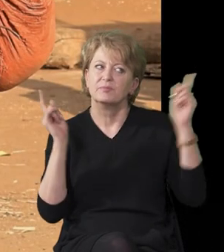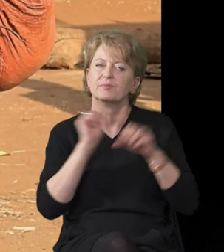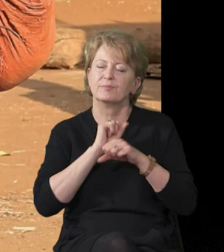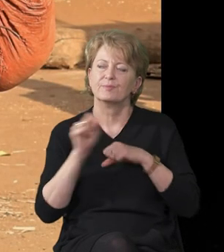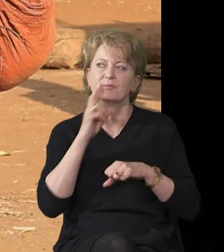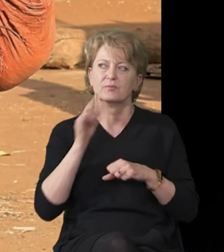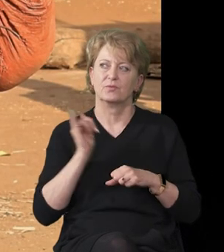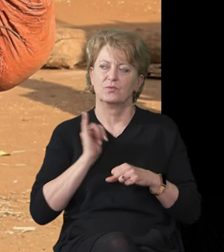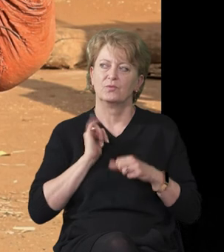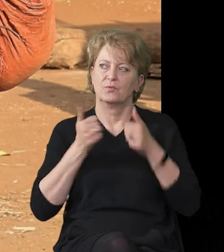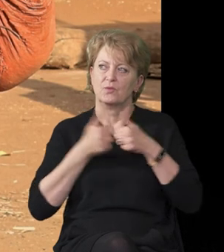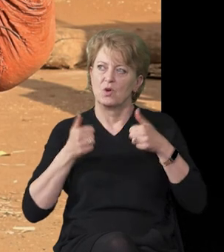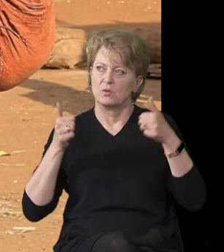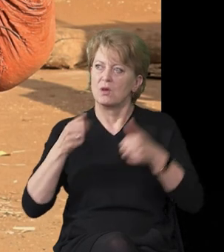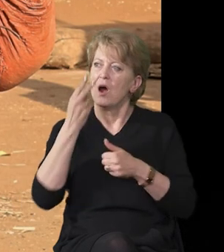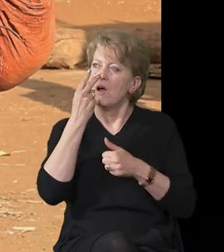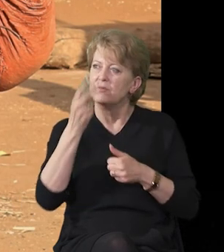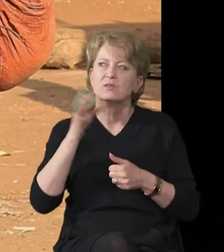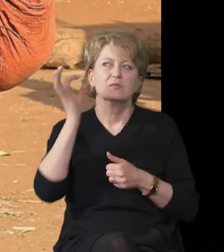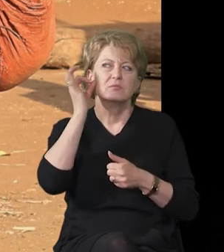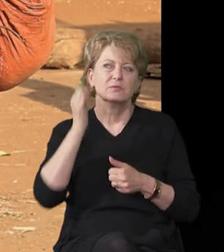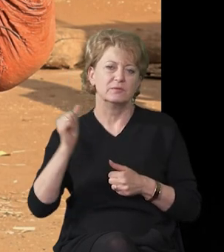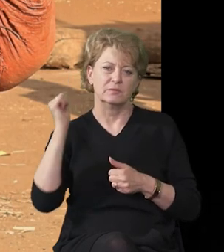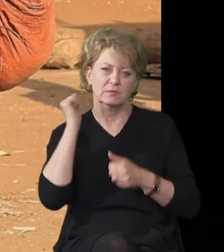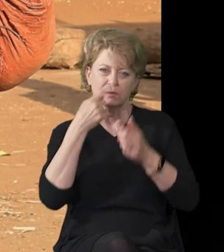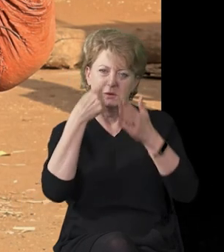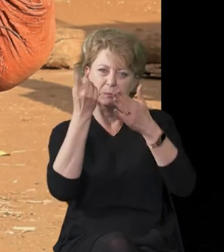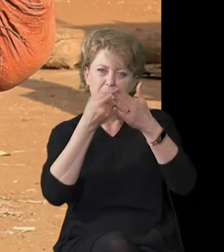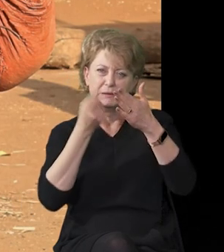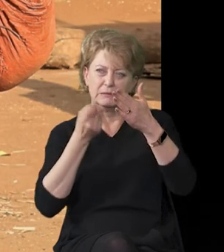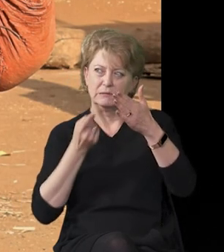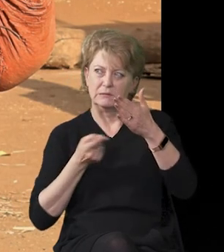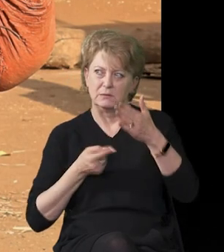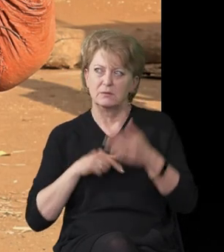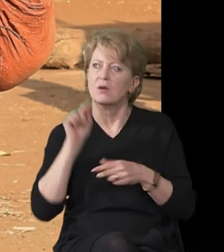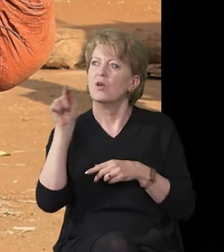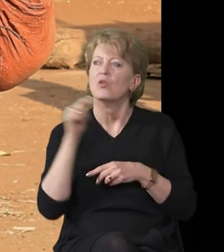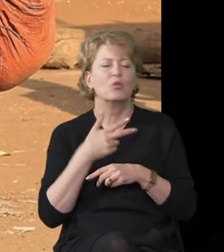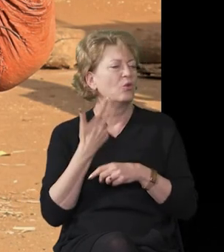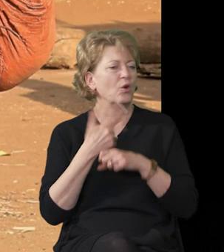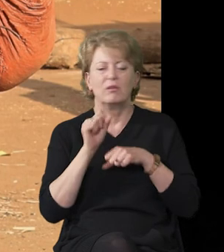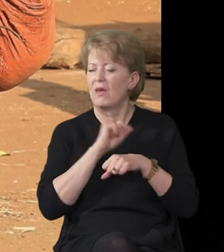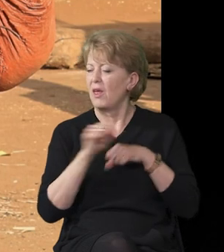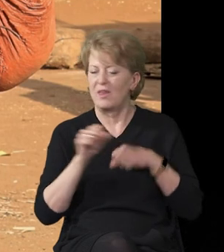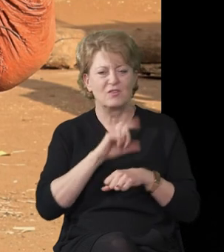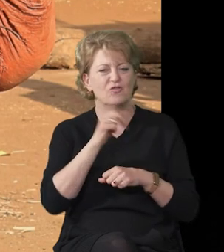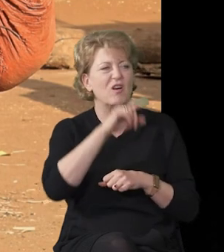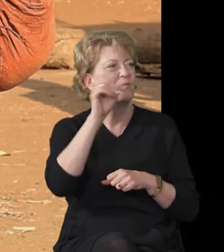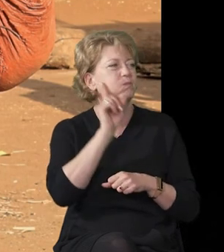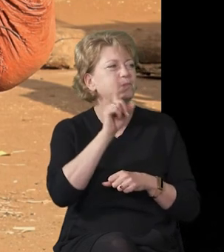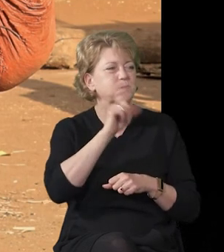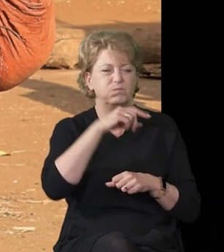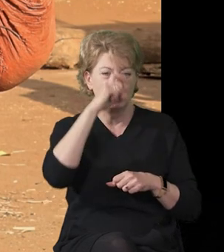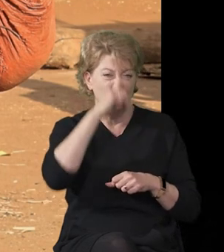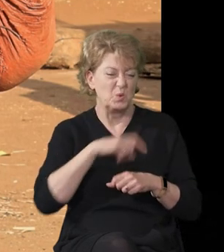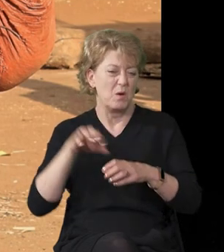Te blizny, które widać na plecach dziewczyny, to nie świadczą o barbarzyństwie mężczyzn tamtejszych, tylko o takim